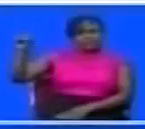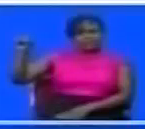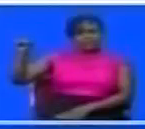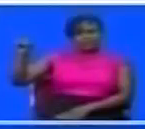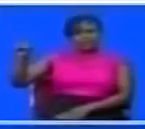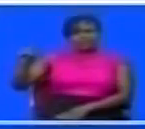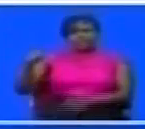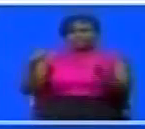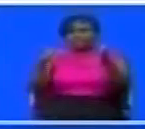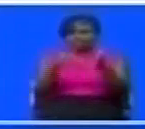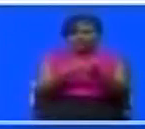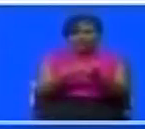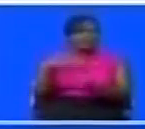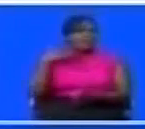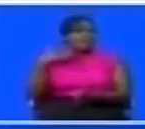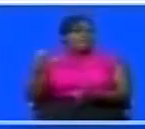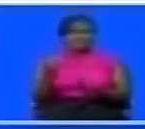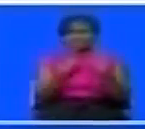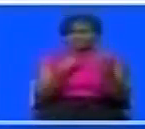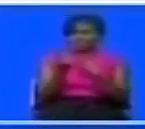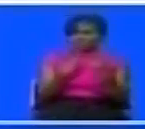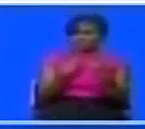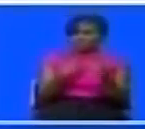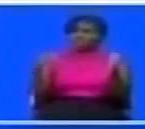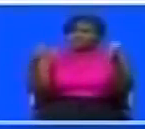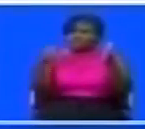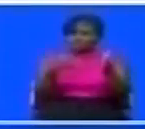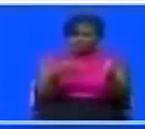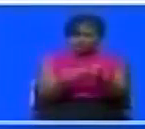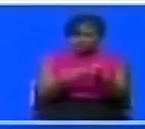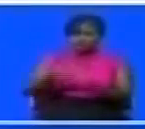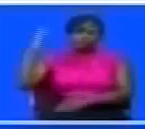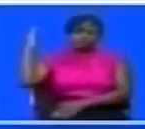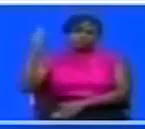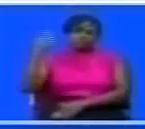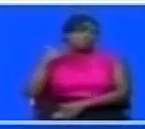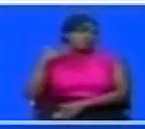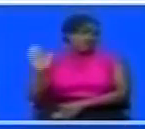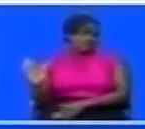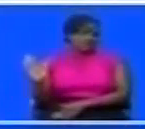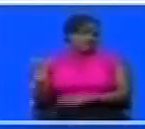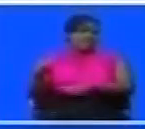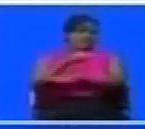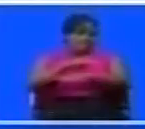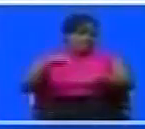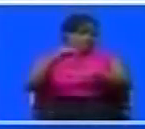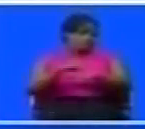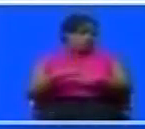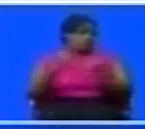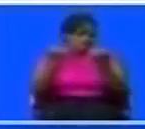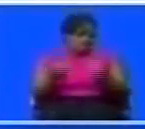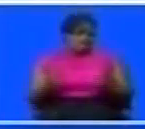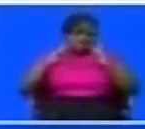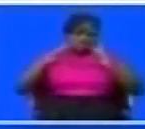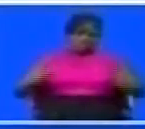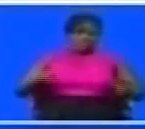wawache kutumia maneno mabaya, wawache kutumia hotuba za chuki. Nchi hii inahitaji amani